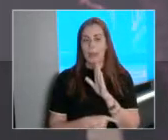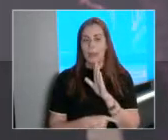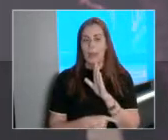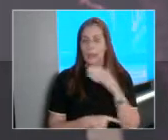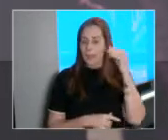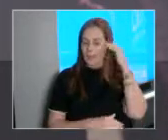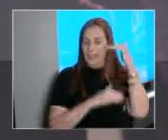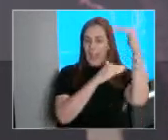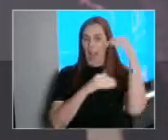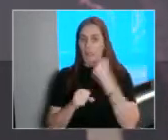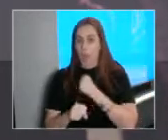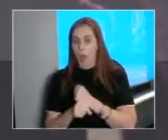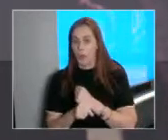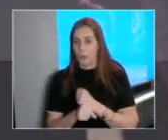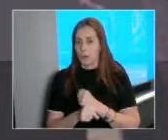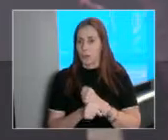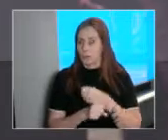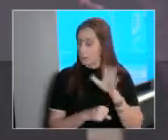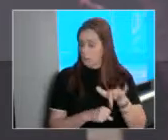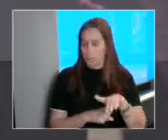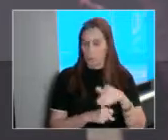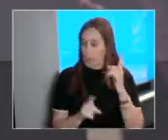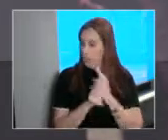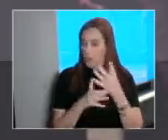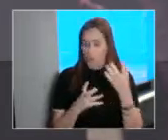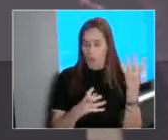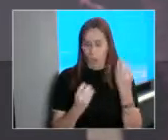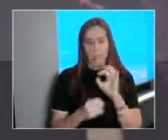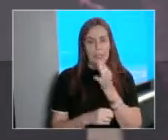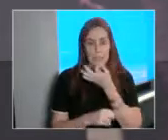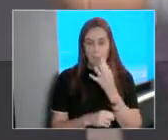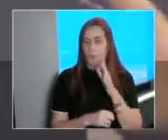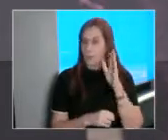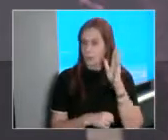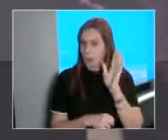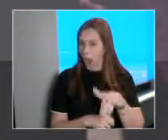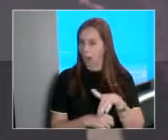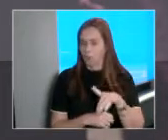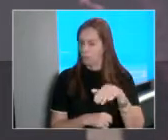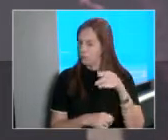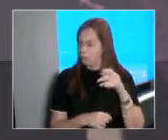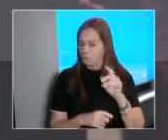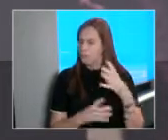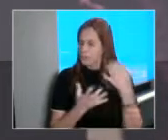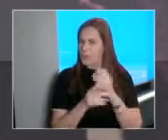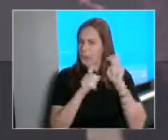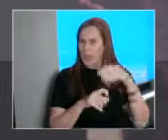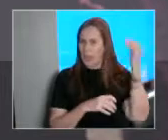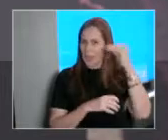שבין השכלה גבוהה לתעסוקה. הנגשנו את ההשכלה הגבוהה בישראל, דרך אגב, הרבה צעירים, גם מאוכלוסיות שונות, מצליחים